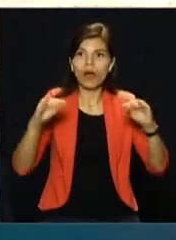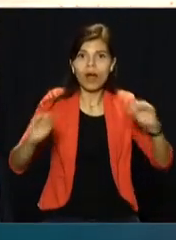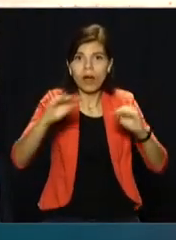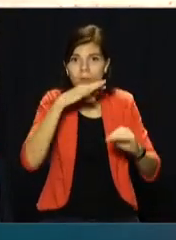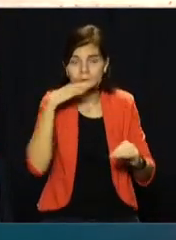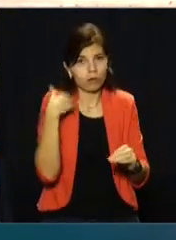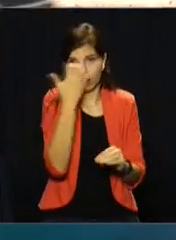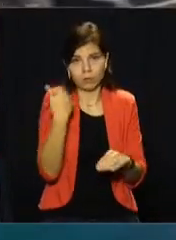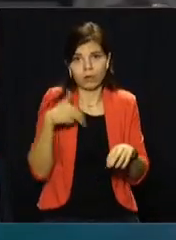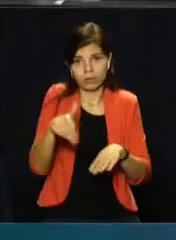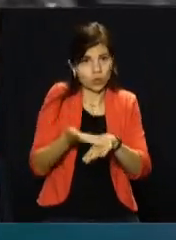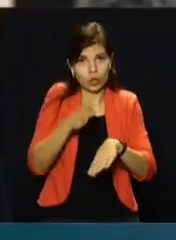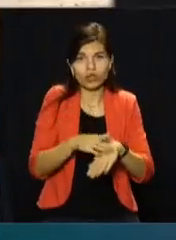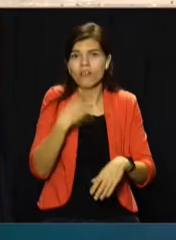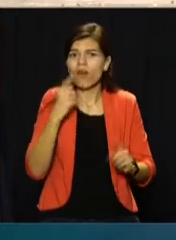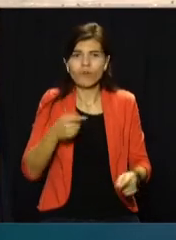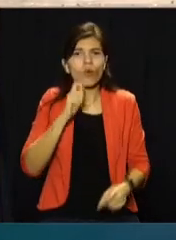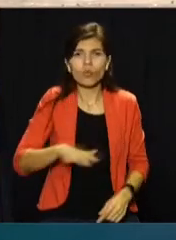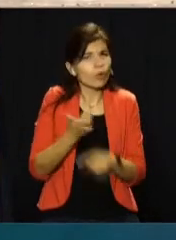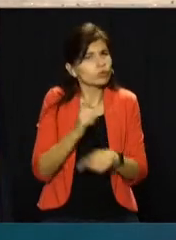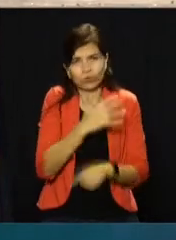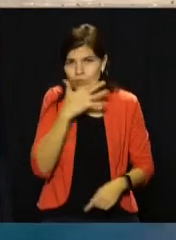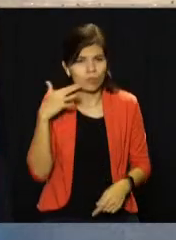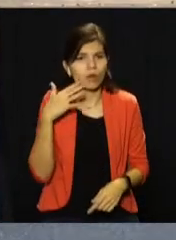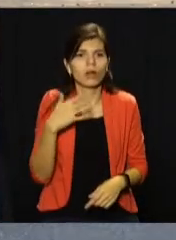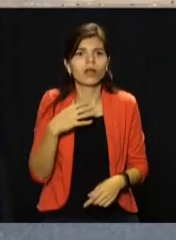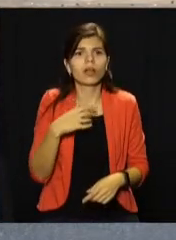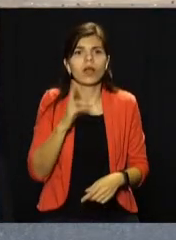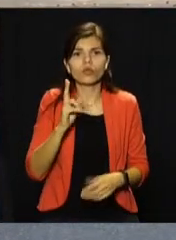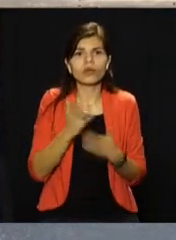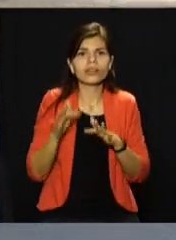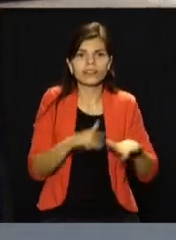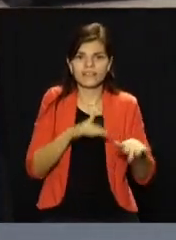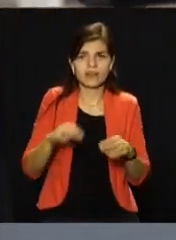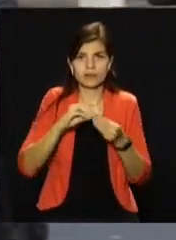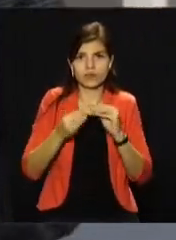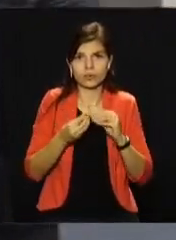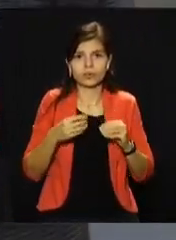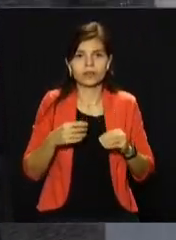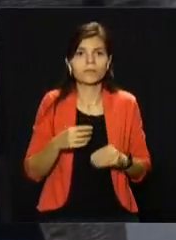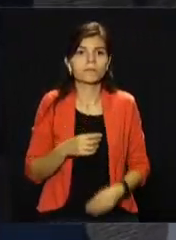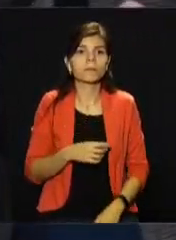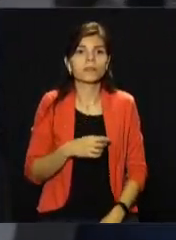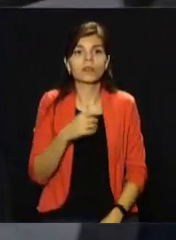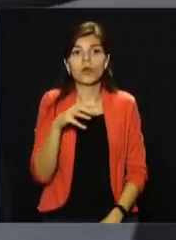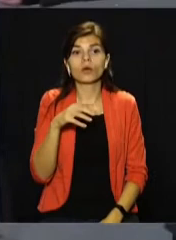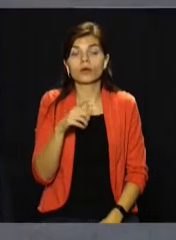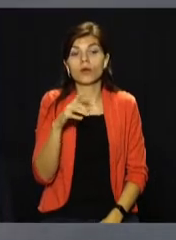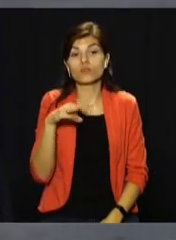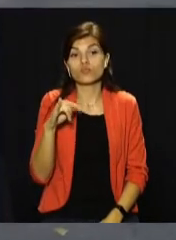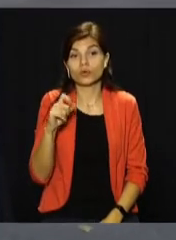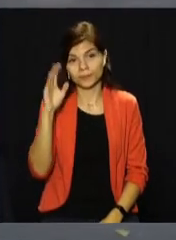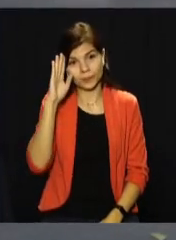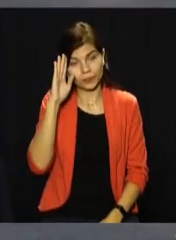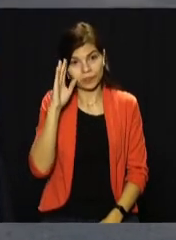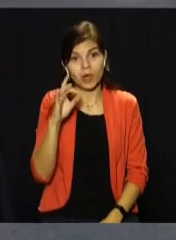вже чоловік з маломобільної групи зможе отримати сюди доступ. Здесь мы видим ступени, они без пандуса, человек на